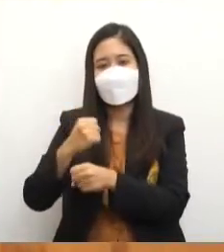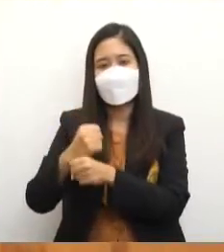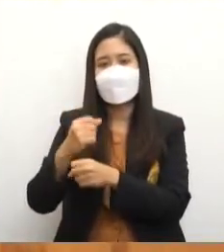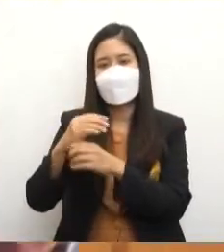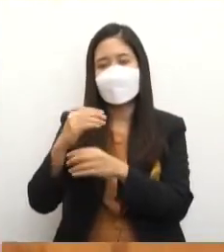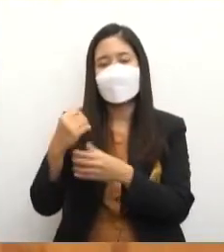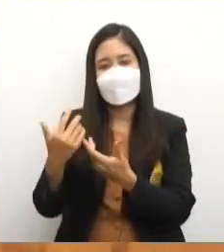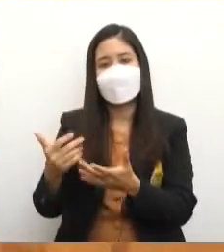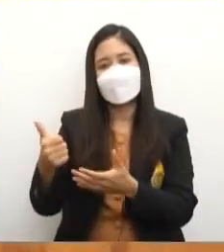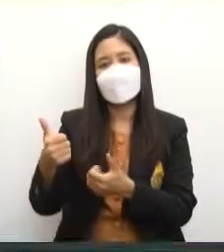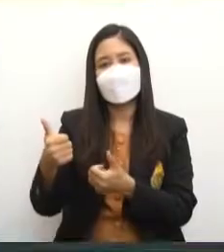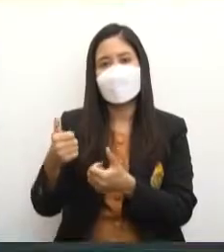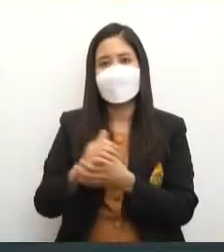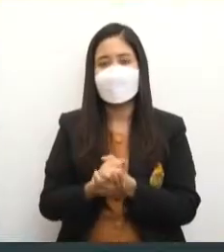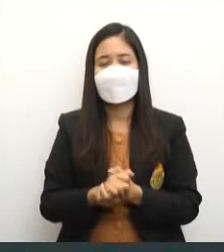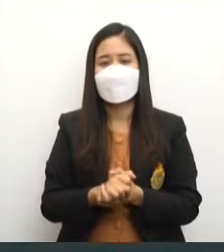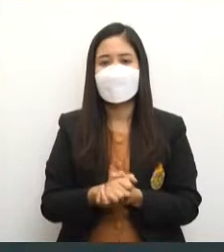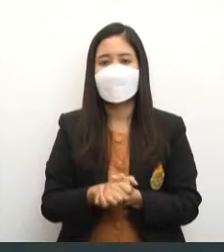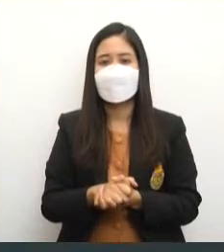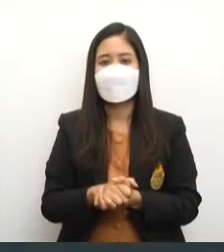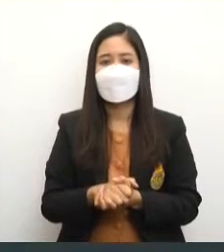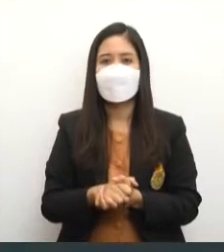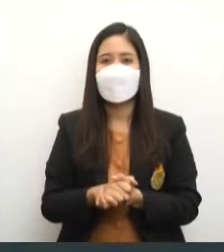ตรงนี้อย่างเงี้ยค่ะ